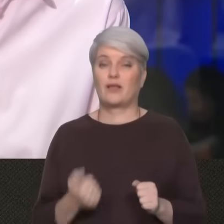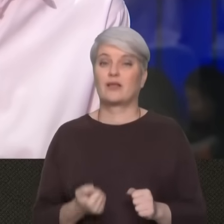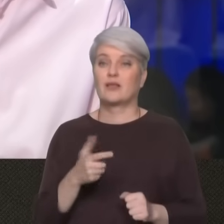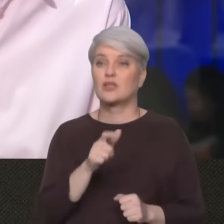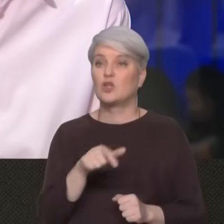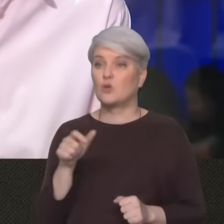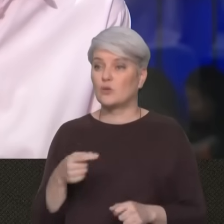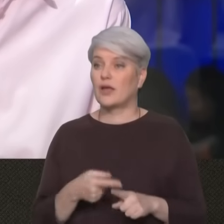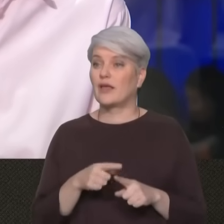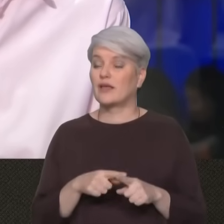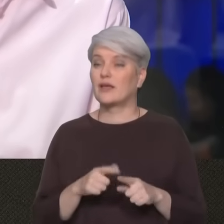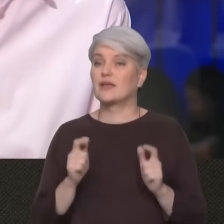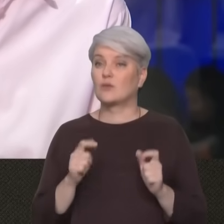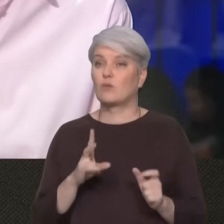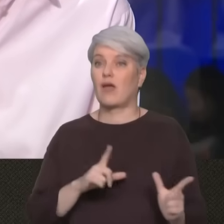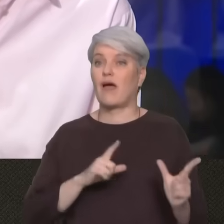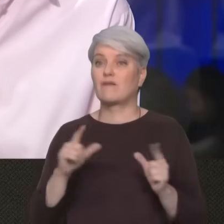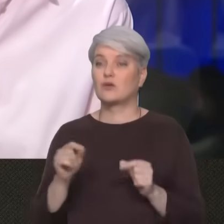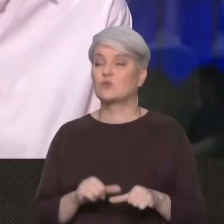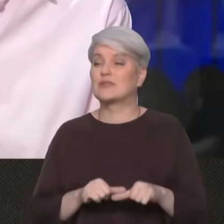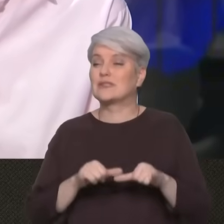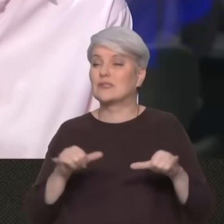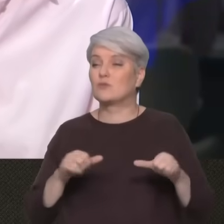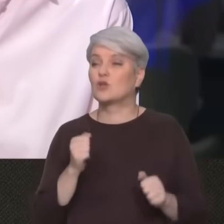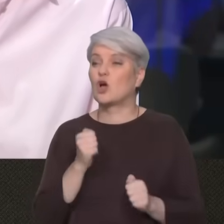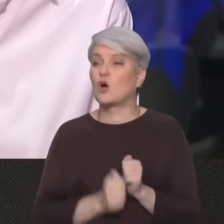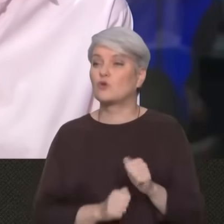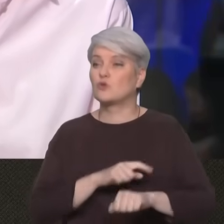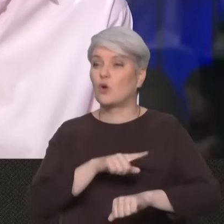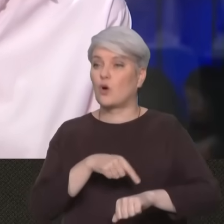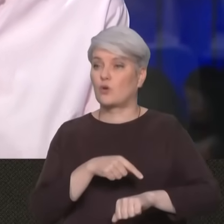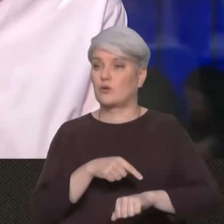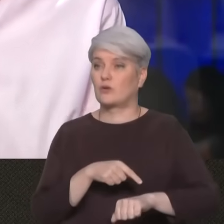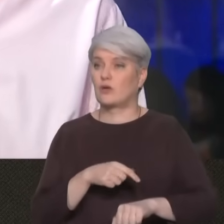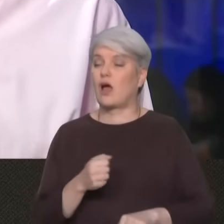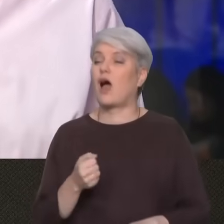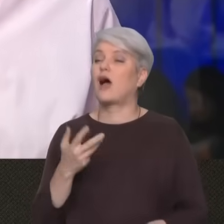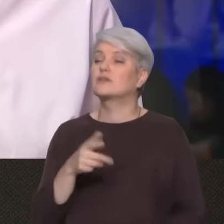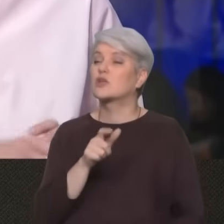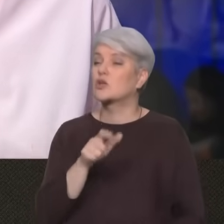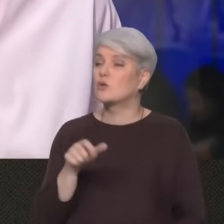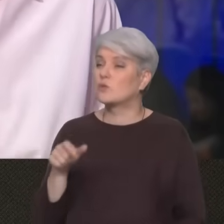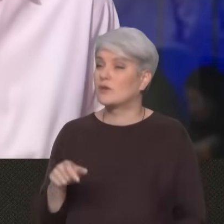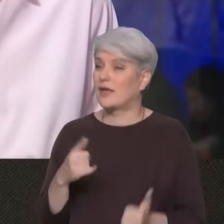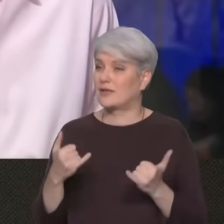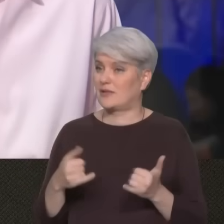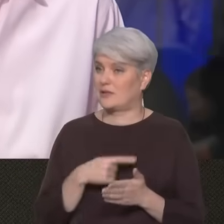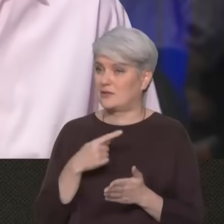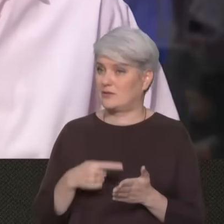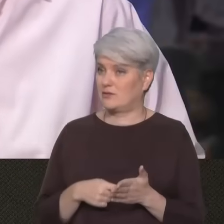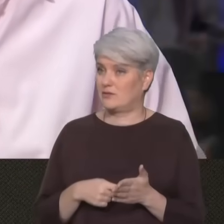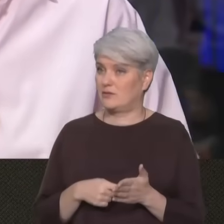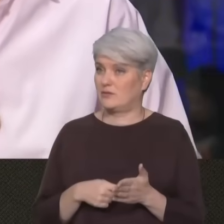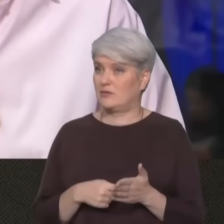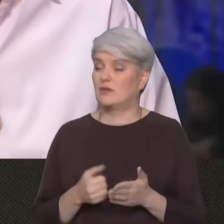які зголосилися на евакуацію, збільшується кожної години. З а скільки це людей зараз? Пане Євгене, уточніть, будь ласка,